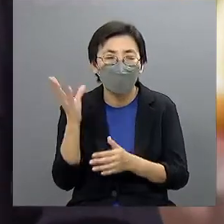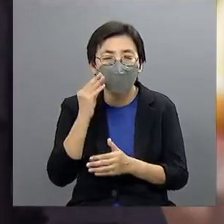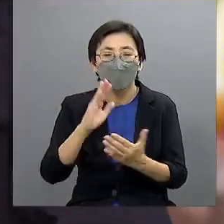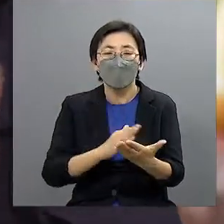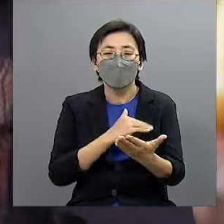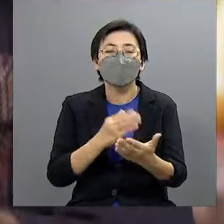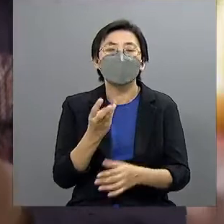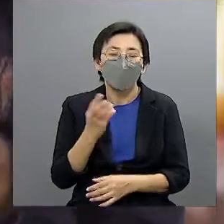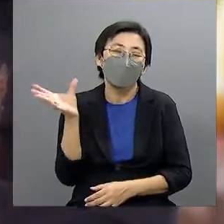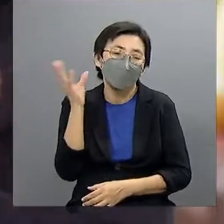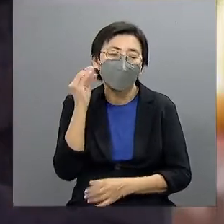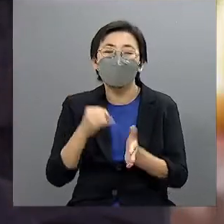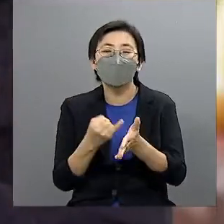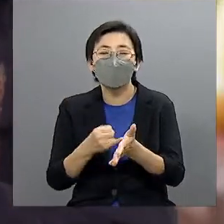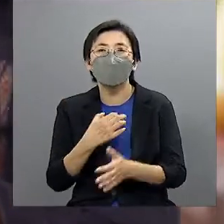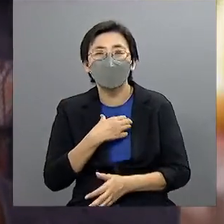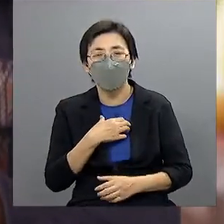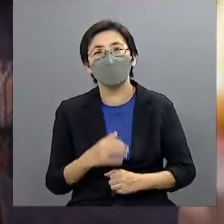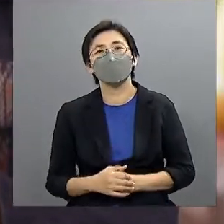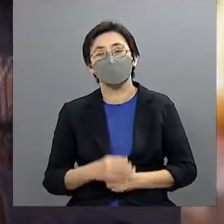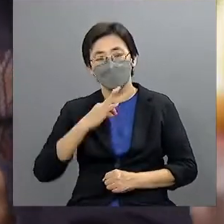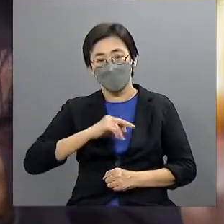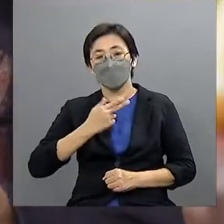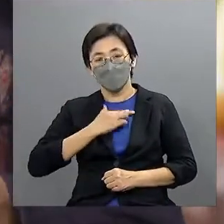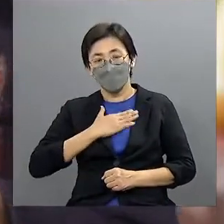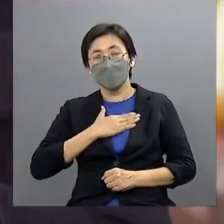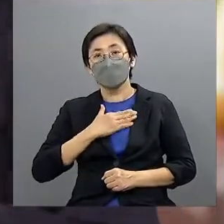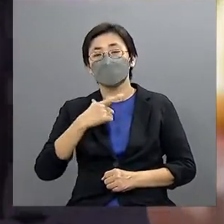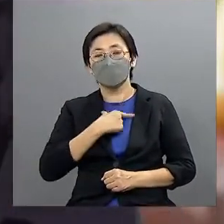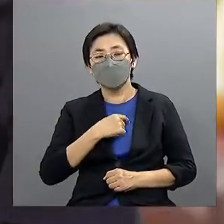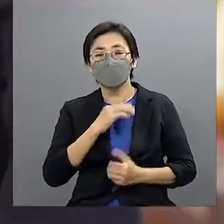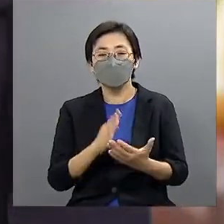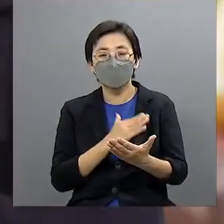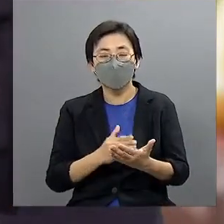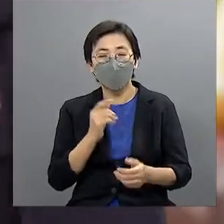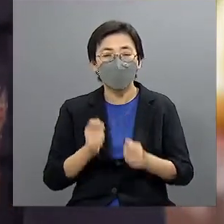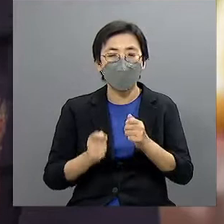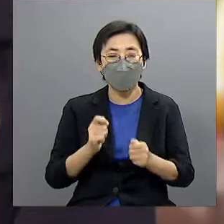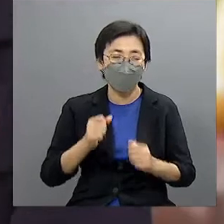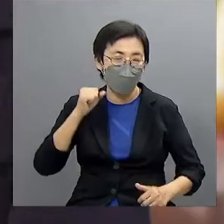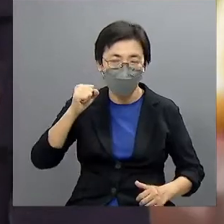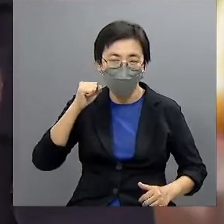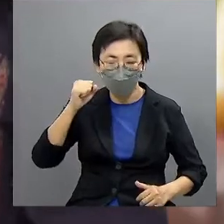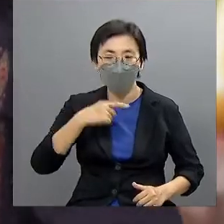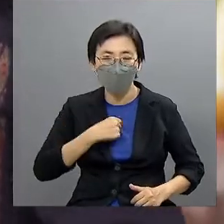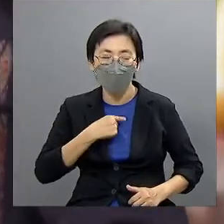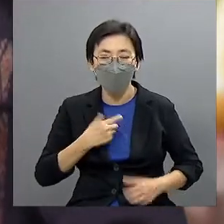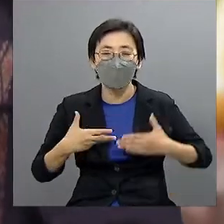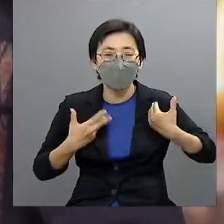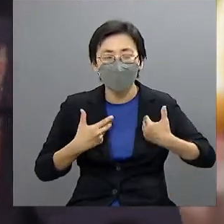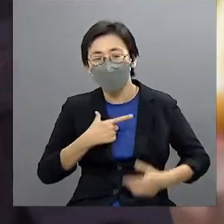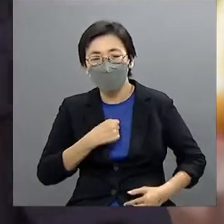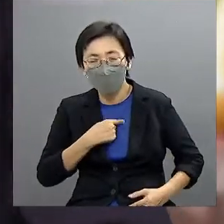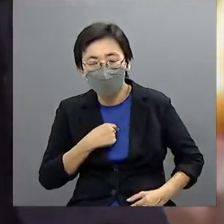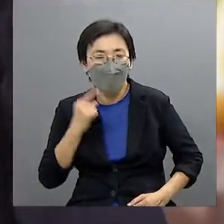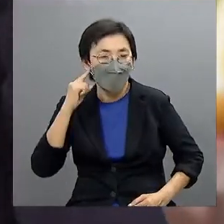าณนี้ครับผมแต่นี่ส่วนตัวเน็กเป็นคนชอบดนตรีที่มันแบบตุบตับตุบตับที่มันรู้สึกว่ามันถึงอกถึงใจเราอะครับผมฟังแล้วมันรู้สึกว่